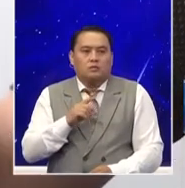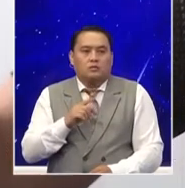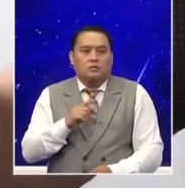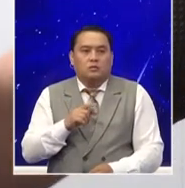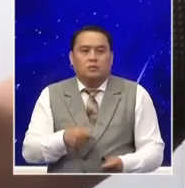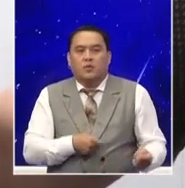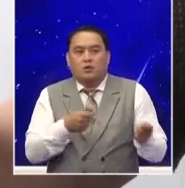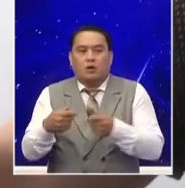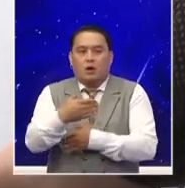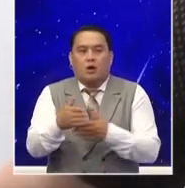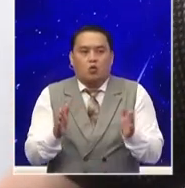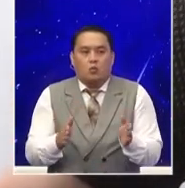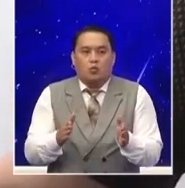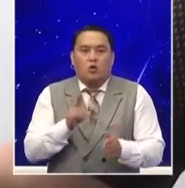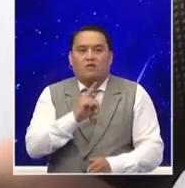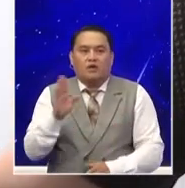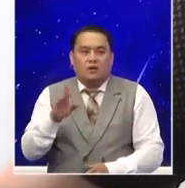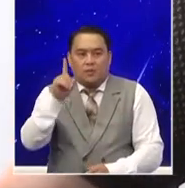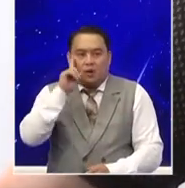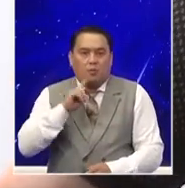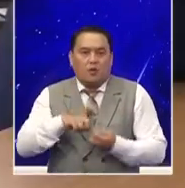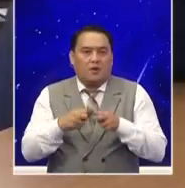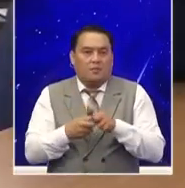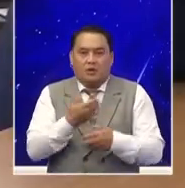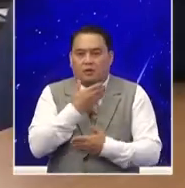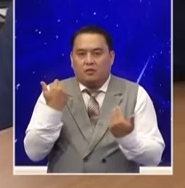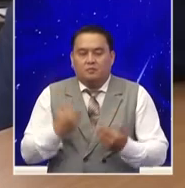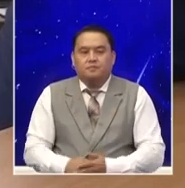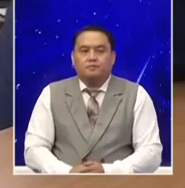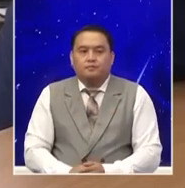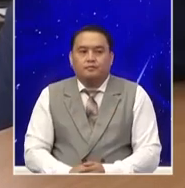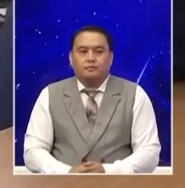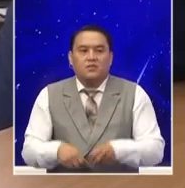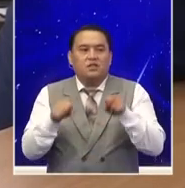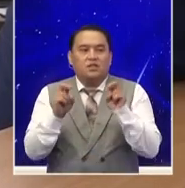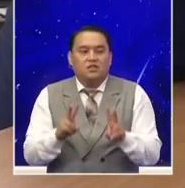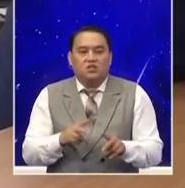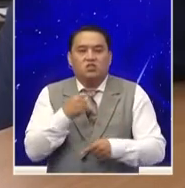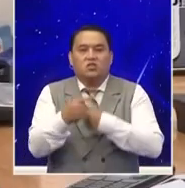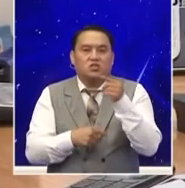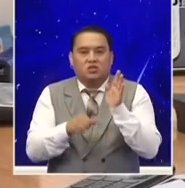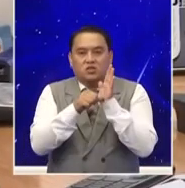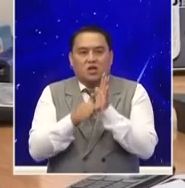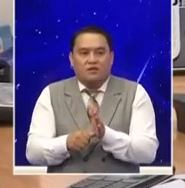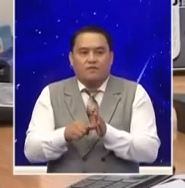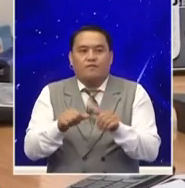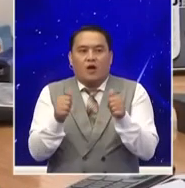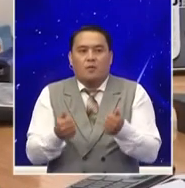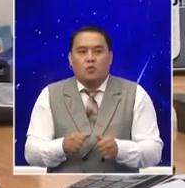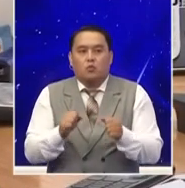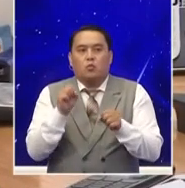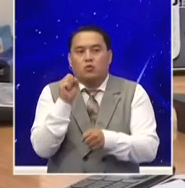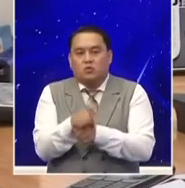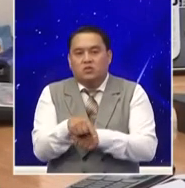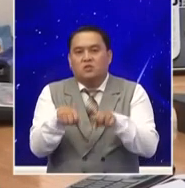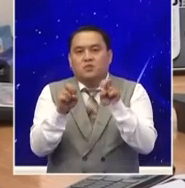привез коробку, поставил домой в квартиру. Никаких проблем нет. По словам специалистов, буквально через 6 месяцев в онлайн-формате можно будет